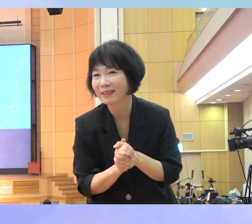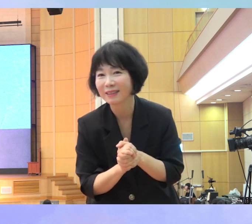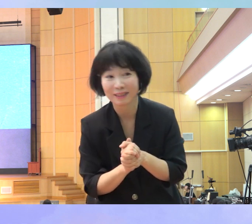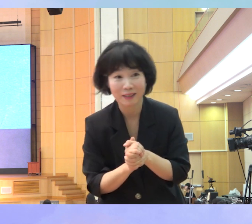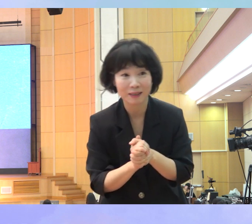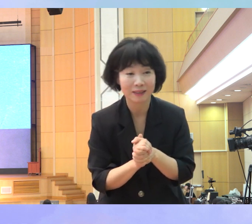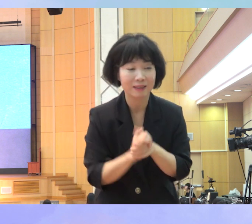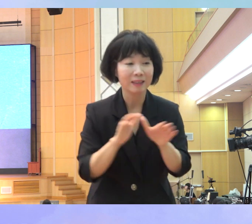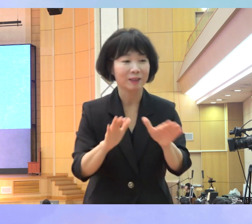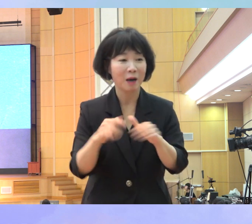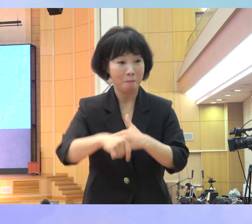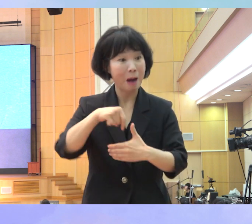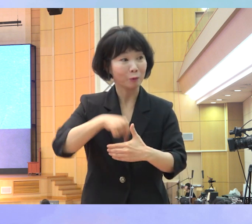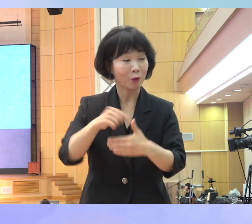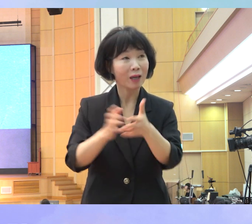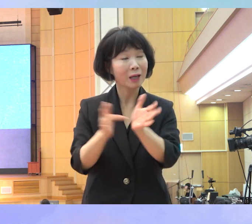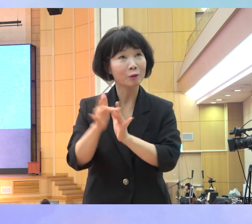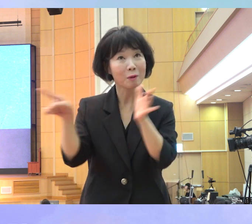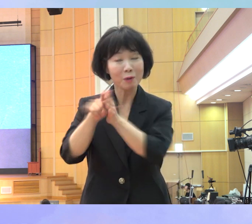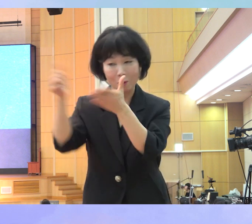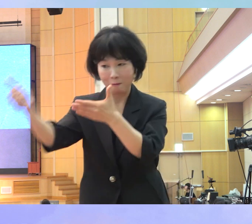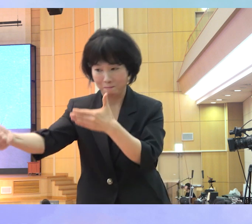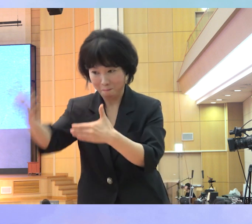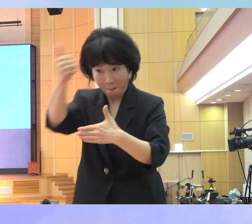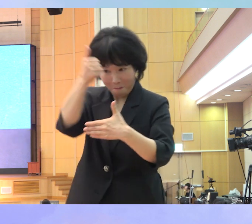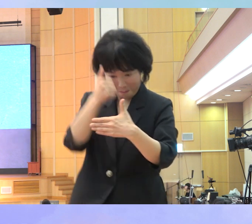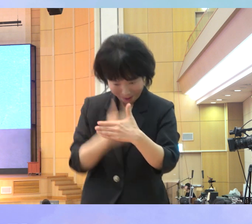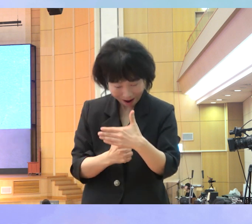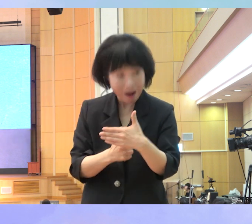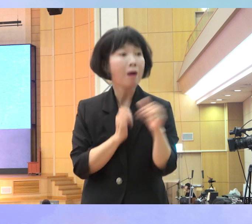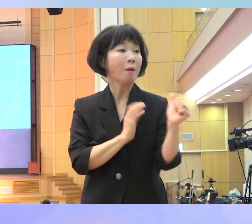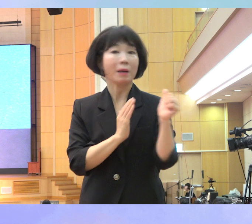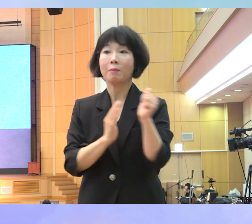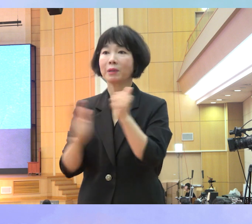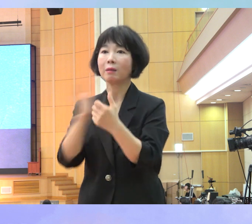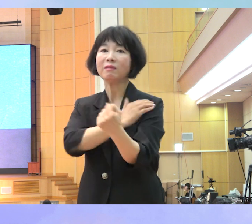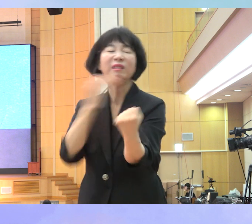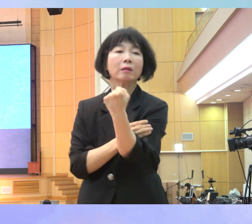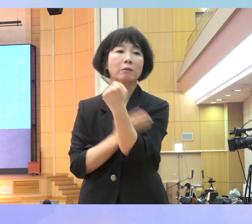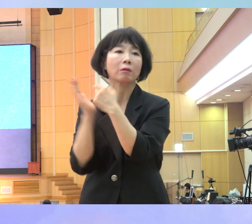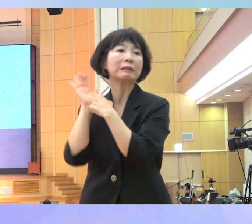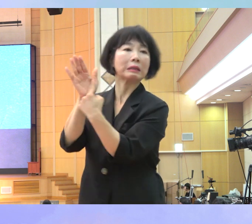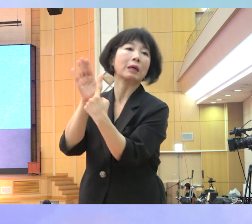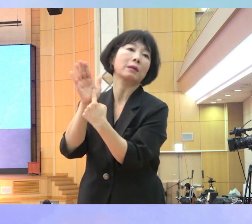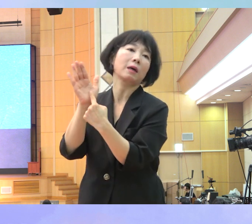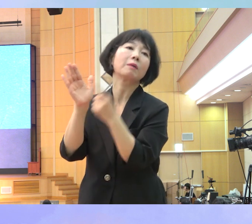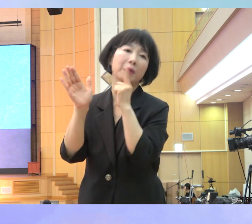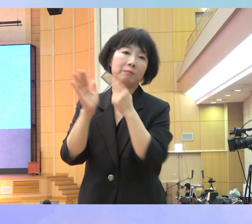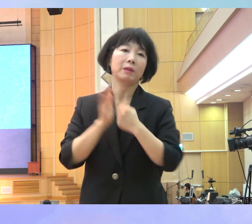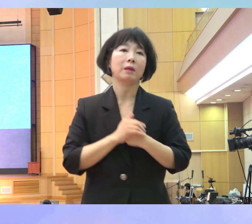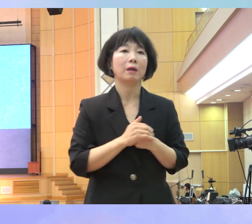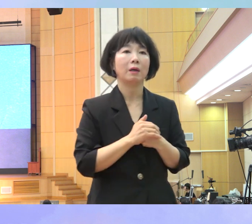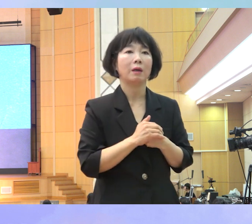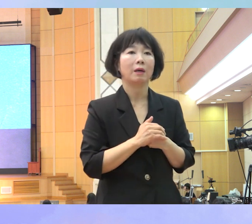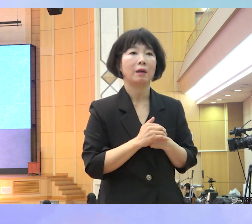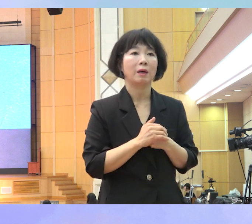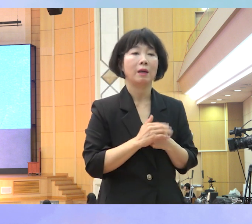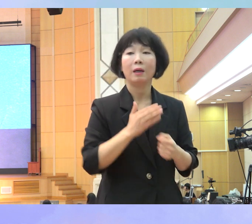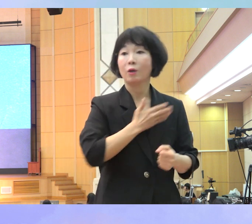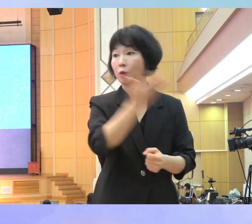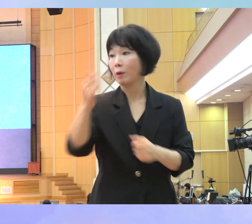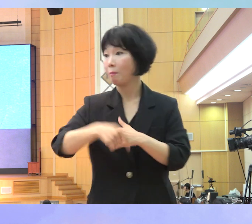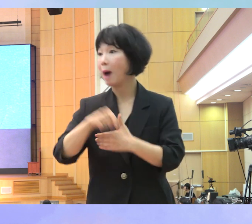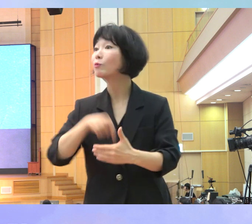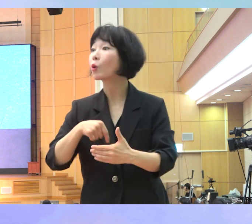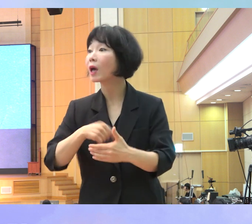여러분, 믿고 이 시간에 옆에 분들에게 선포해 주면 능력이 나타날 줄 믿습니다. 믿습니다. 그래서 내 마음에 예수가